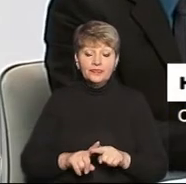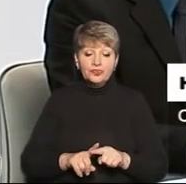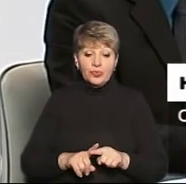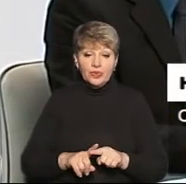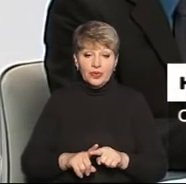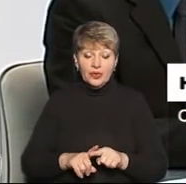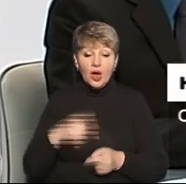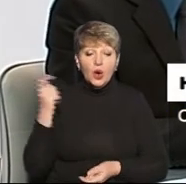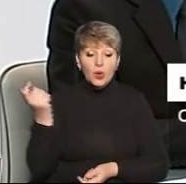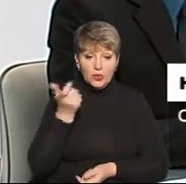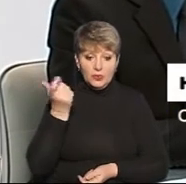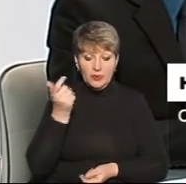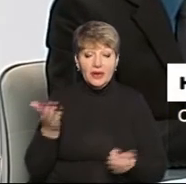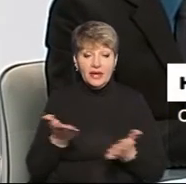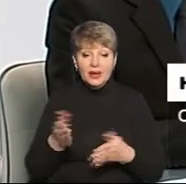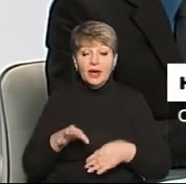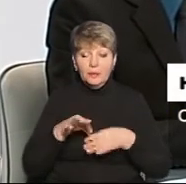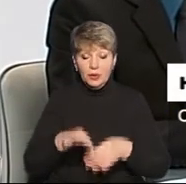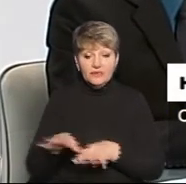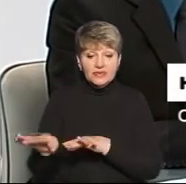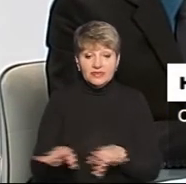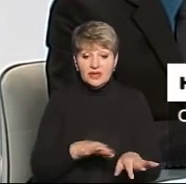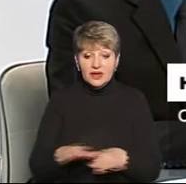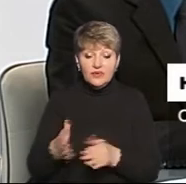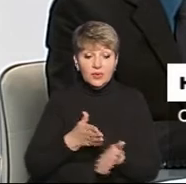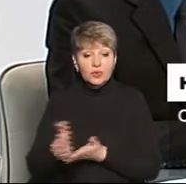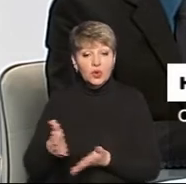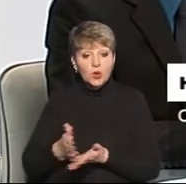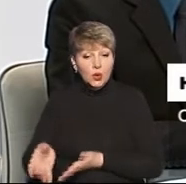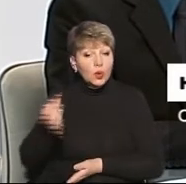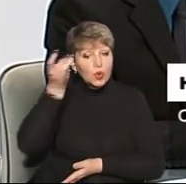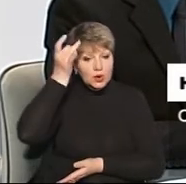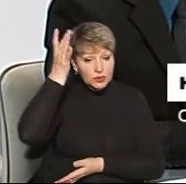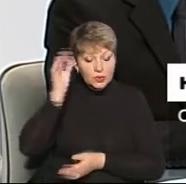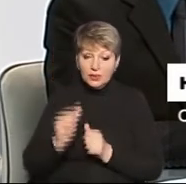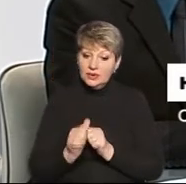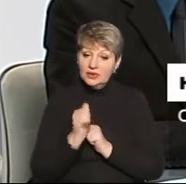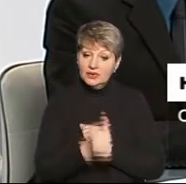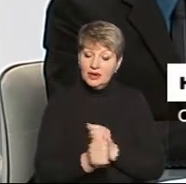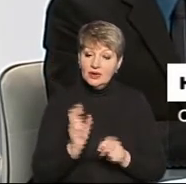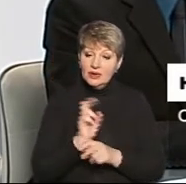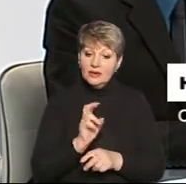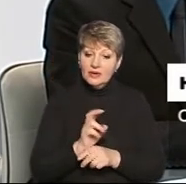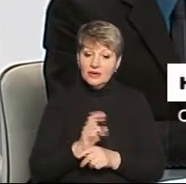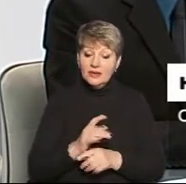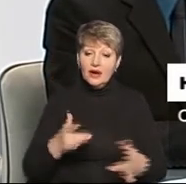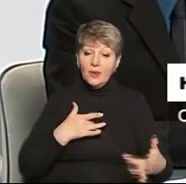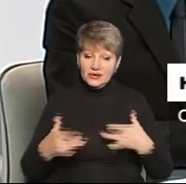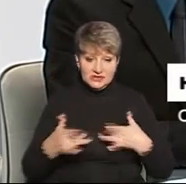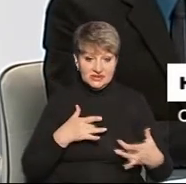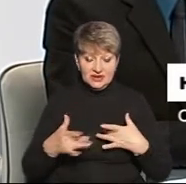відвідувачів господарювання, які проводять діяльність у сферах культури, крім відвідувачів